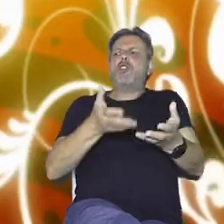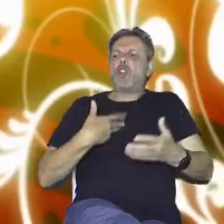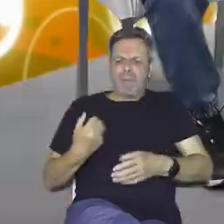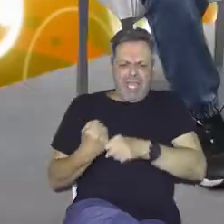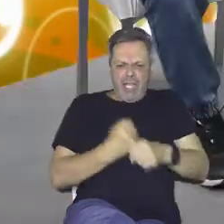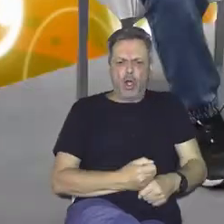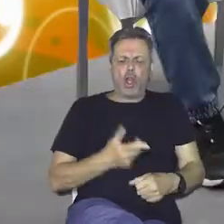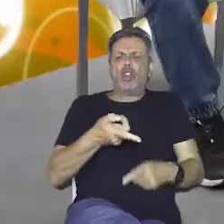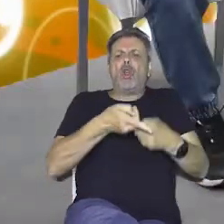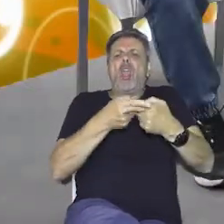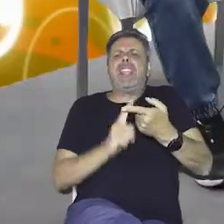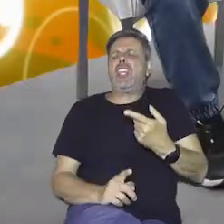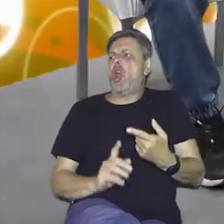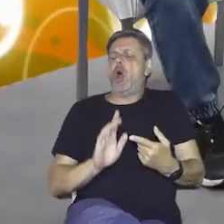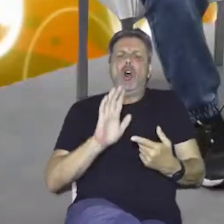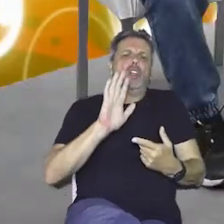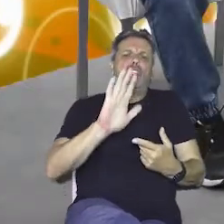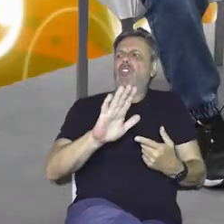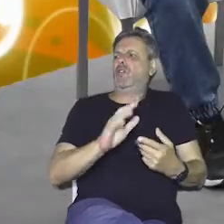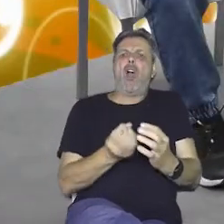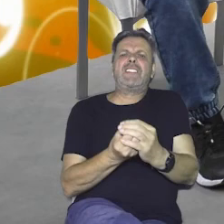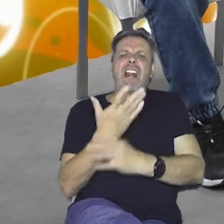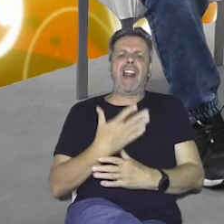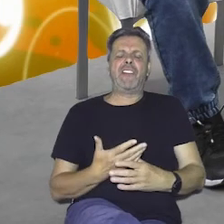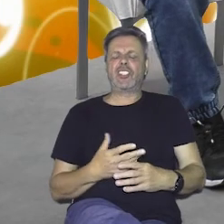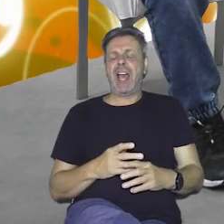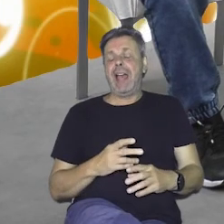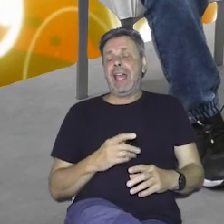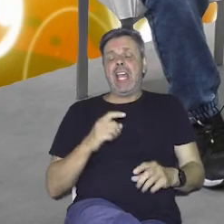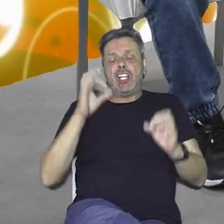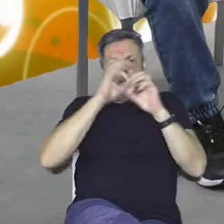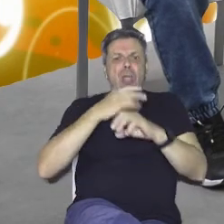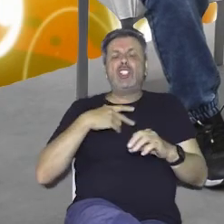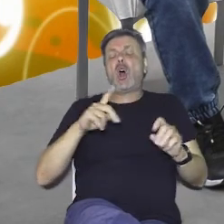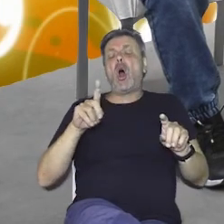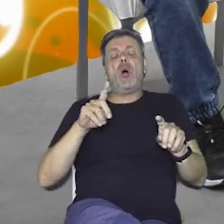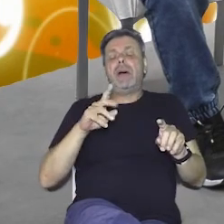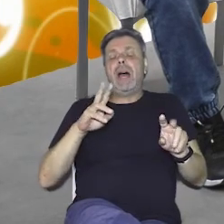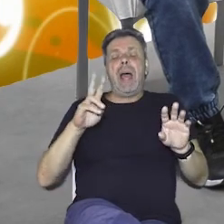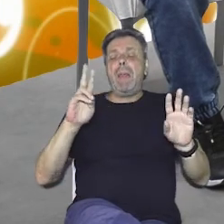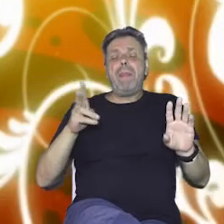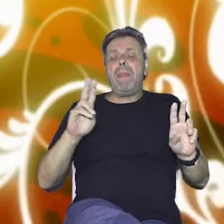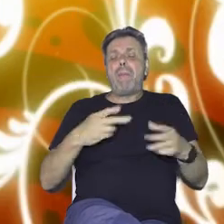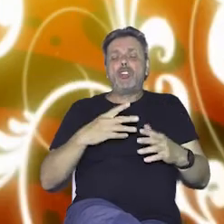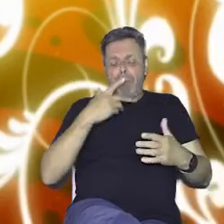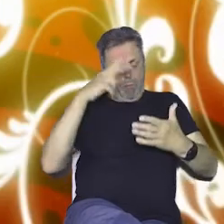samo tvoji, da ne možemo neke još iščitati na glas, ali kada bi ja sada